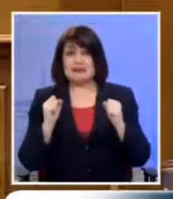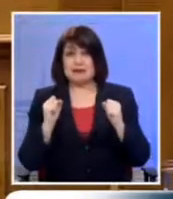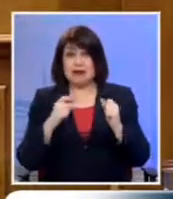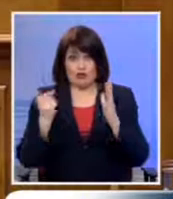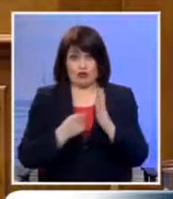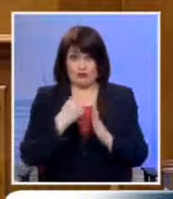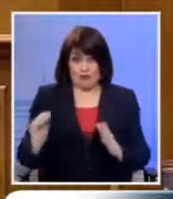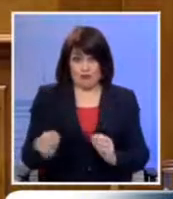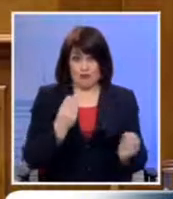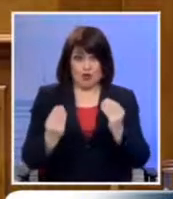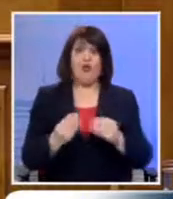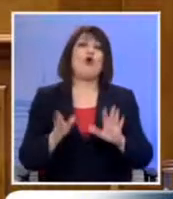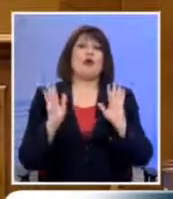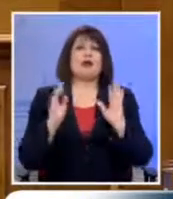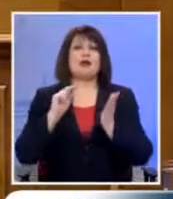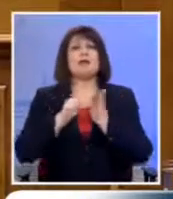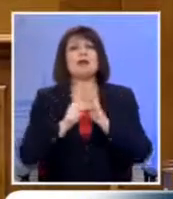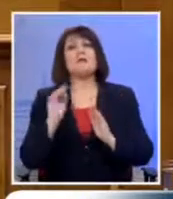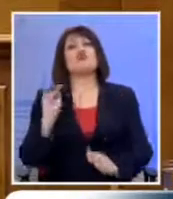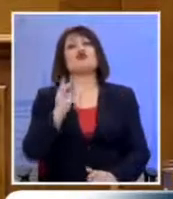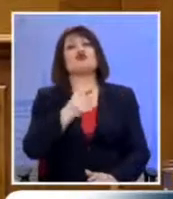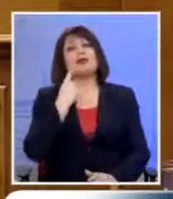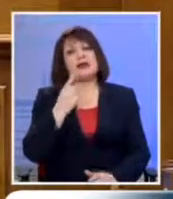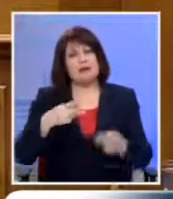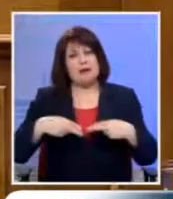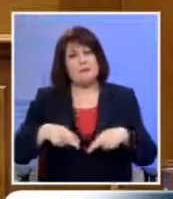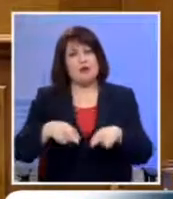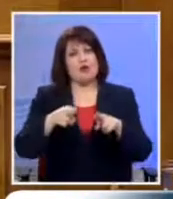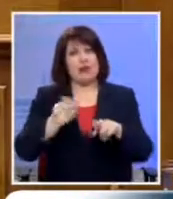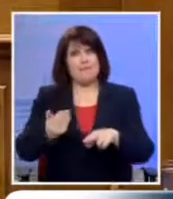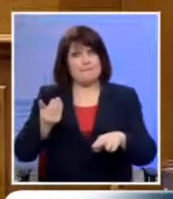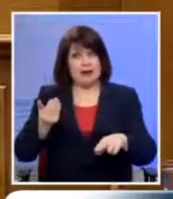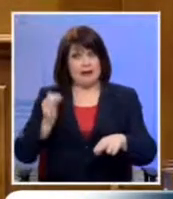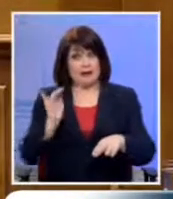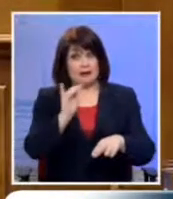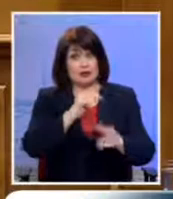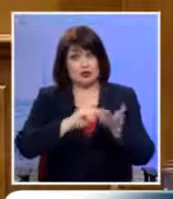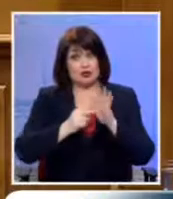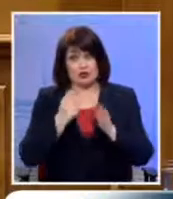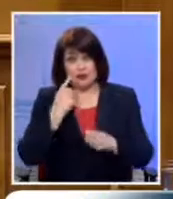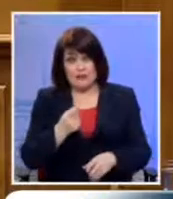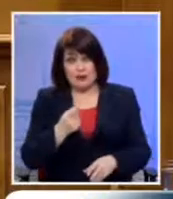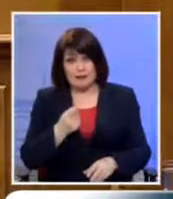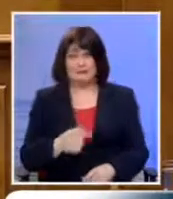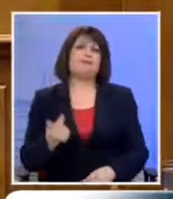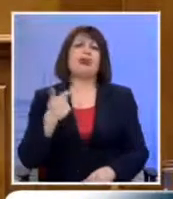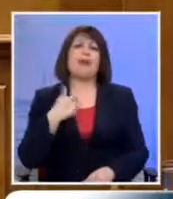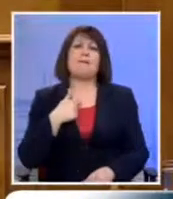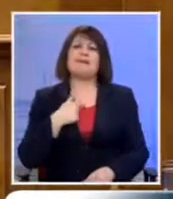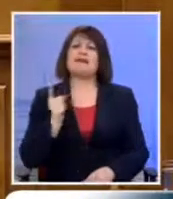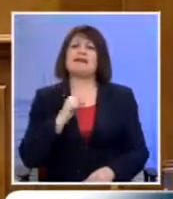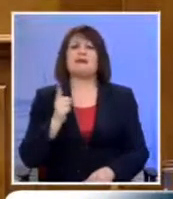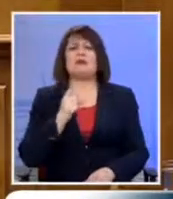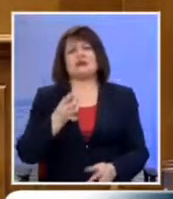παρθενογένεση. Προειδοποιήσαμε για την πορεία αυτή και πριν και μετά. Και το σημαντικότερο, επειδή εμείς δεν είμαστε στους